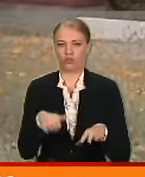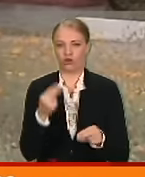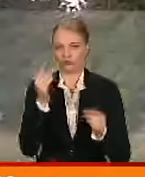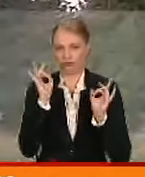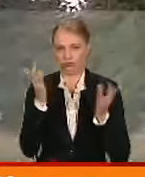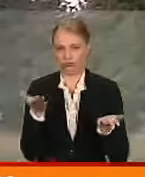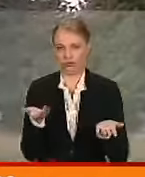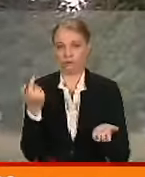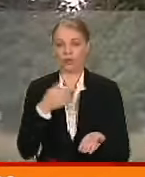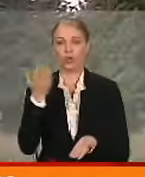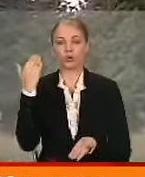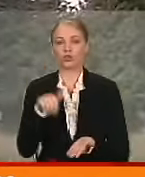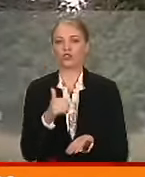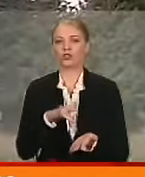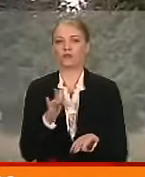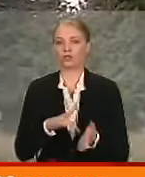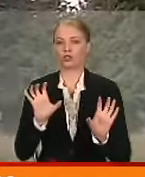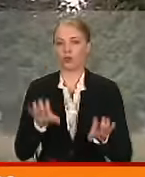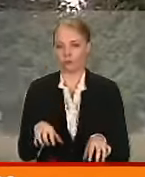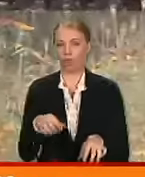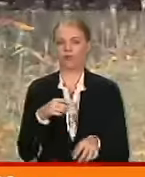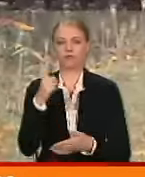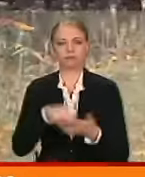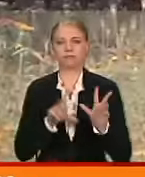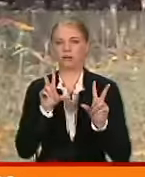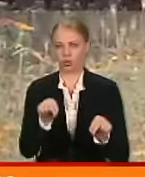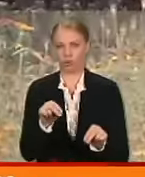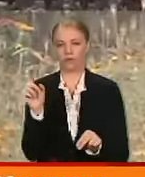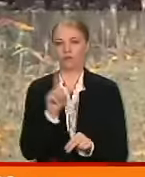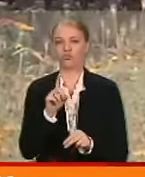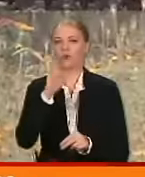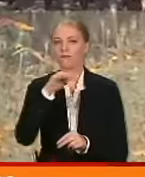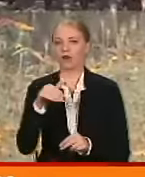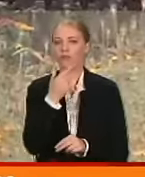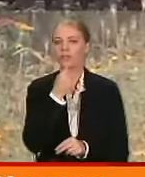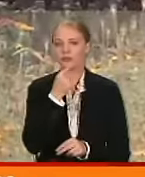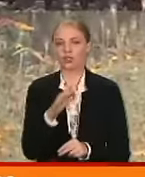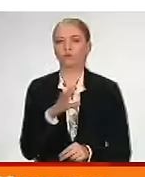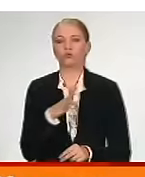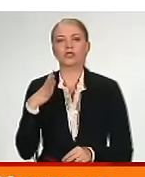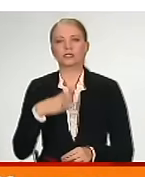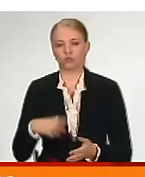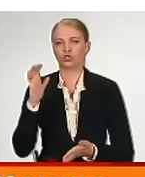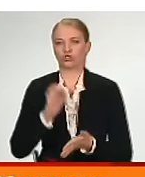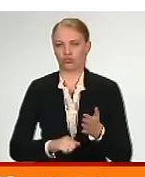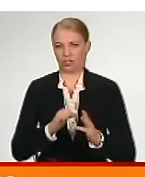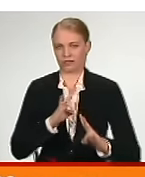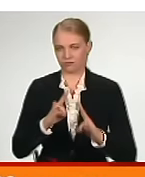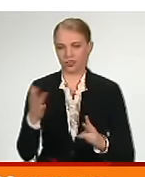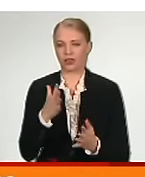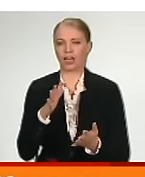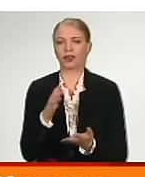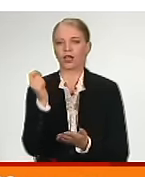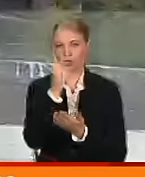гроші на вітер. Тодішній міський голова Новгорода-Сіверського переконував вікна. Фарбувати Леніна були змушені через вандалів, що